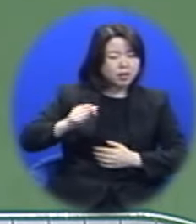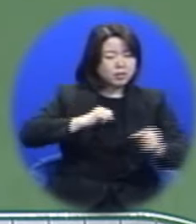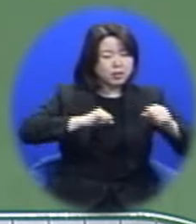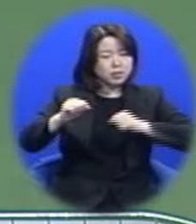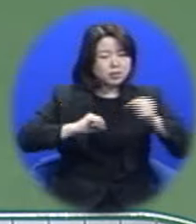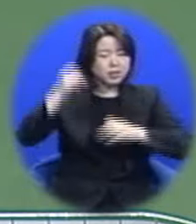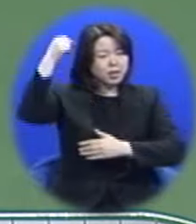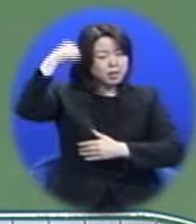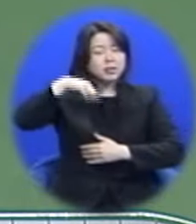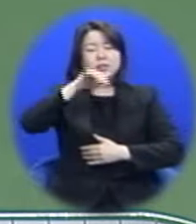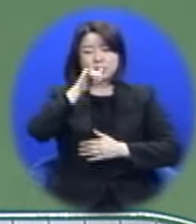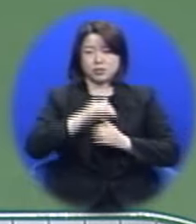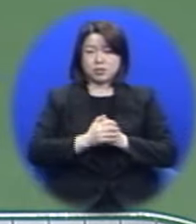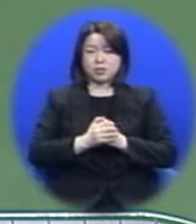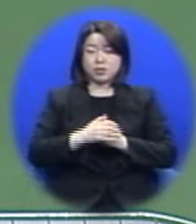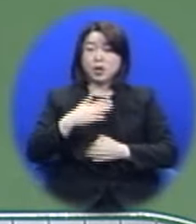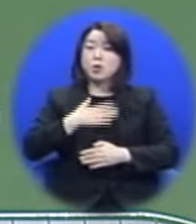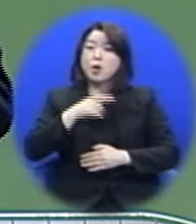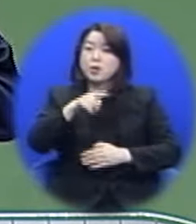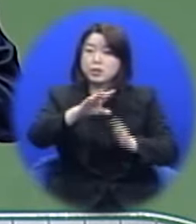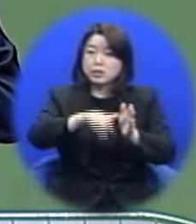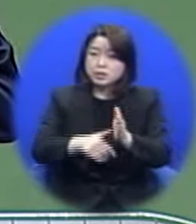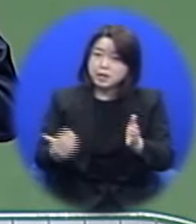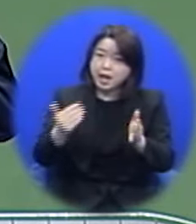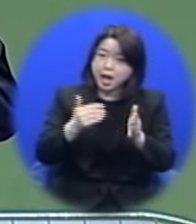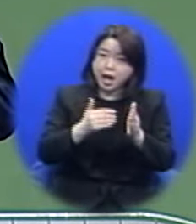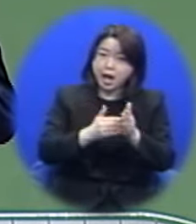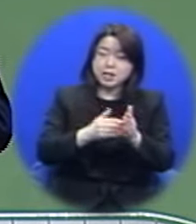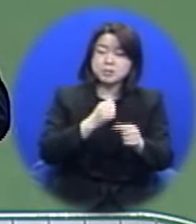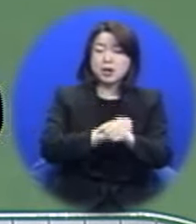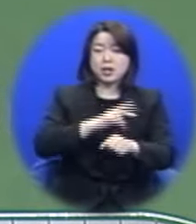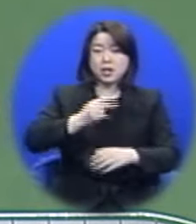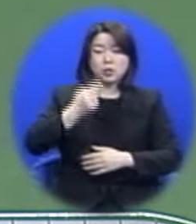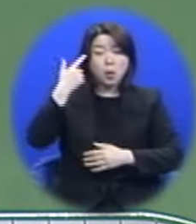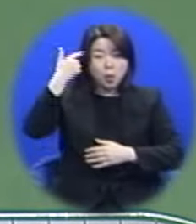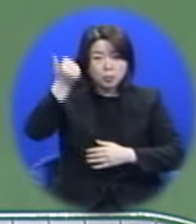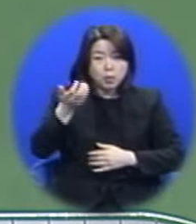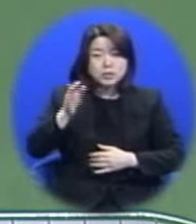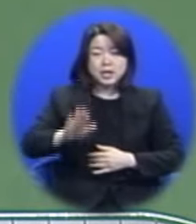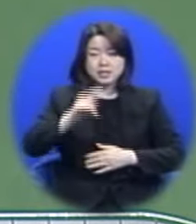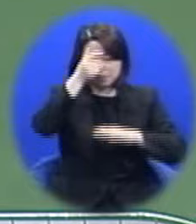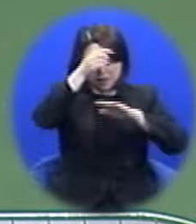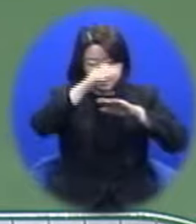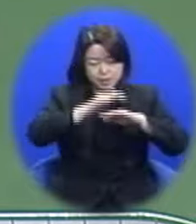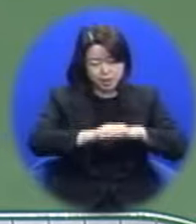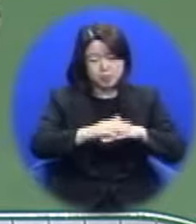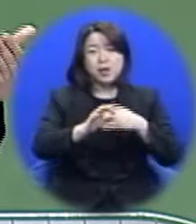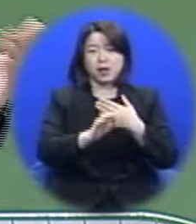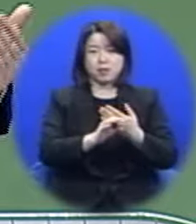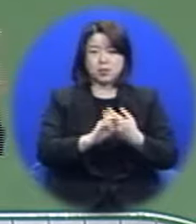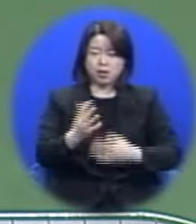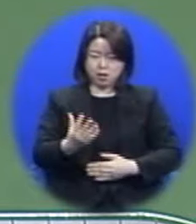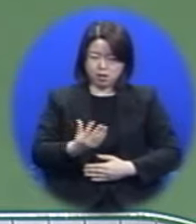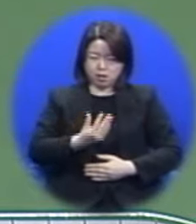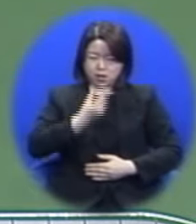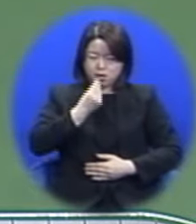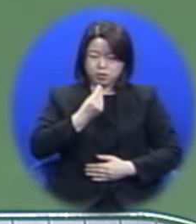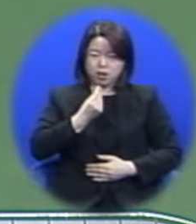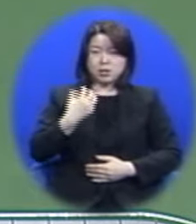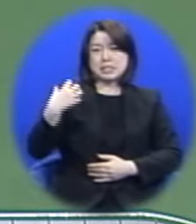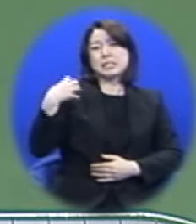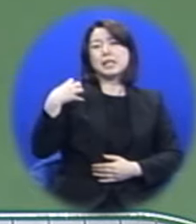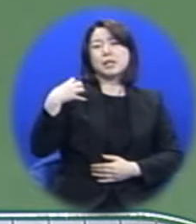느껴졌어요. 저는 그때까지만 해도 목사이면서 예배 그러면 아주 거룩한 의무라고